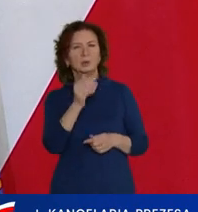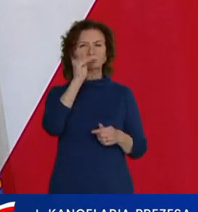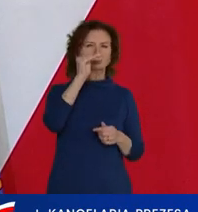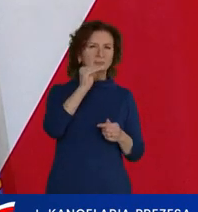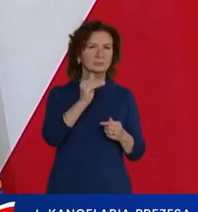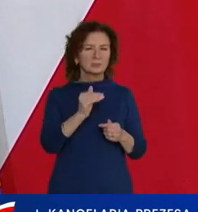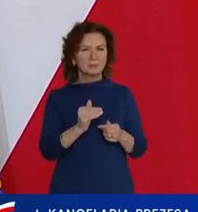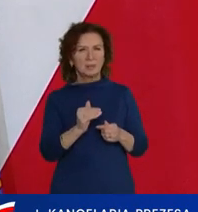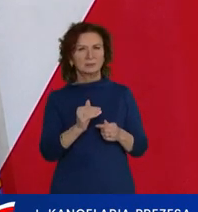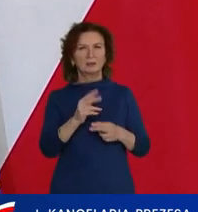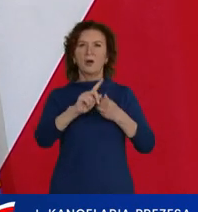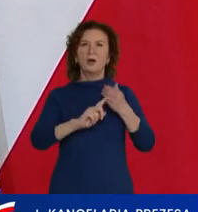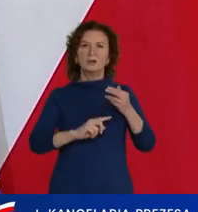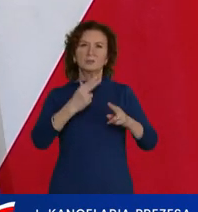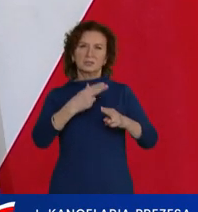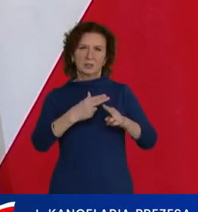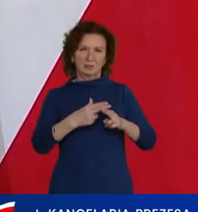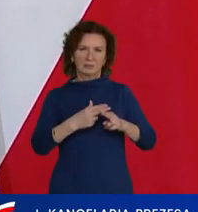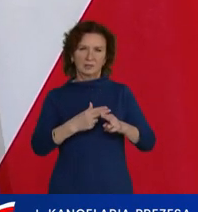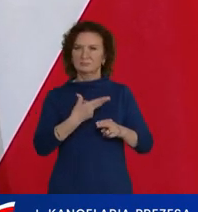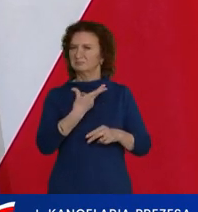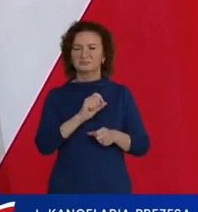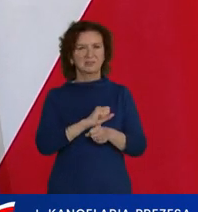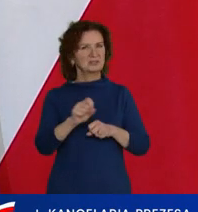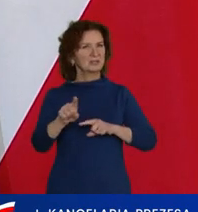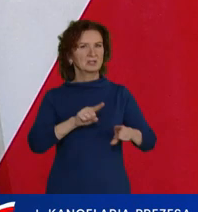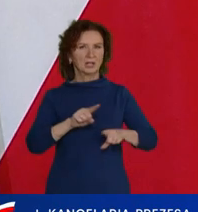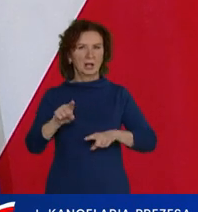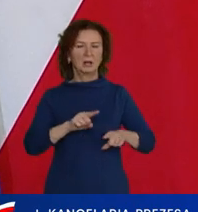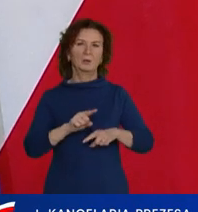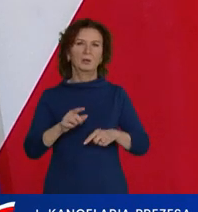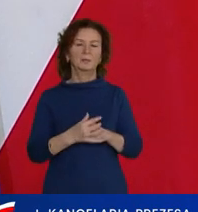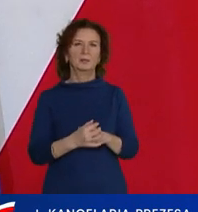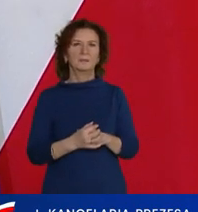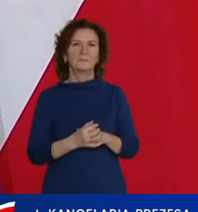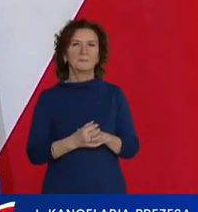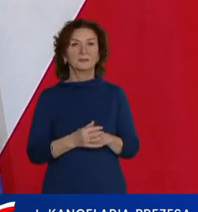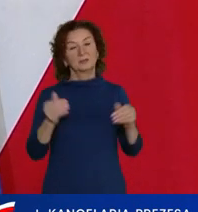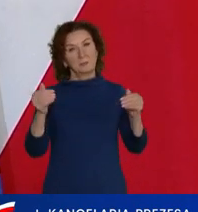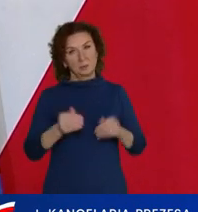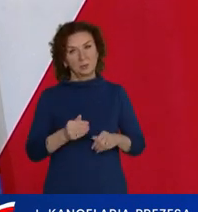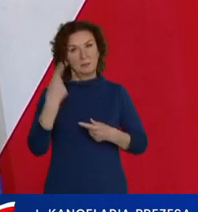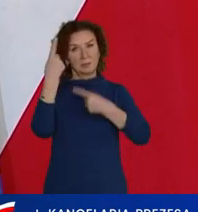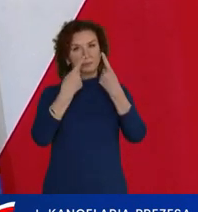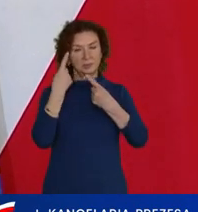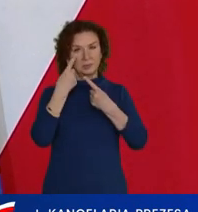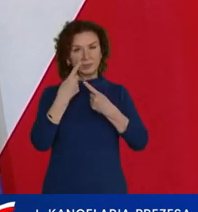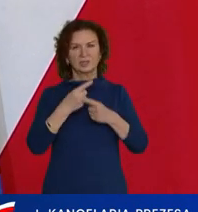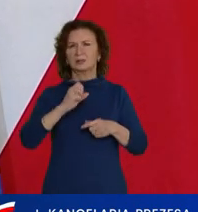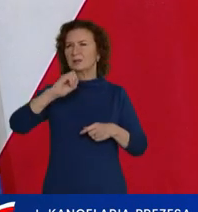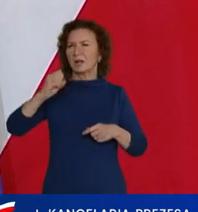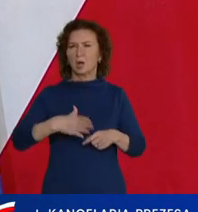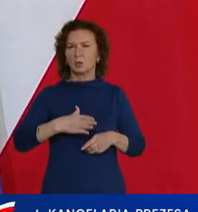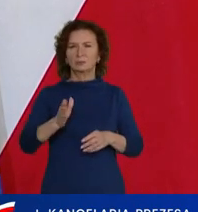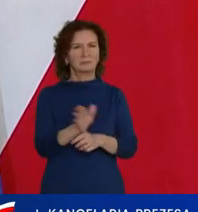jeśli chodzi o liczbę zachorowań, absolutnie nie jest jeszcze sygnałem, który pozwala myśleć, że najgorsze mamy